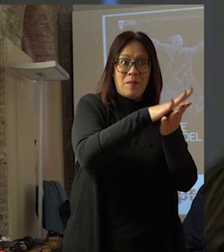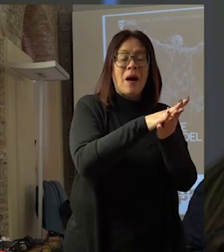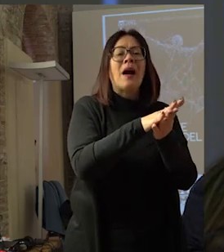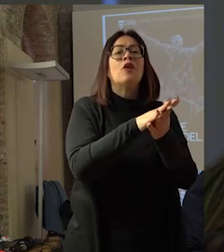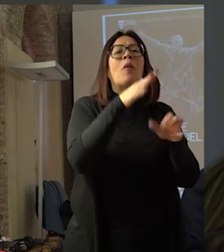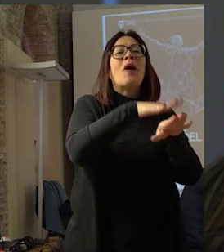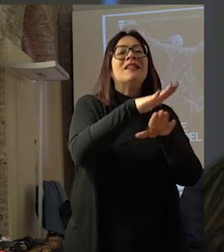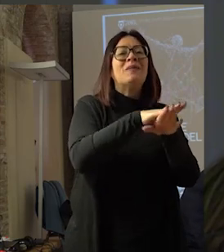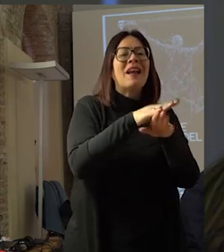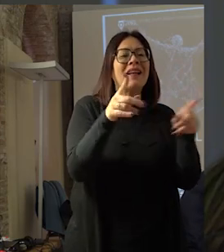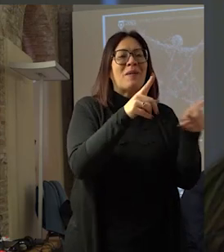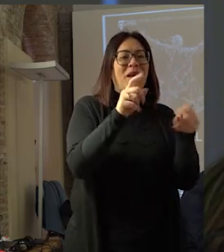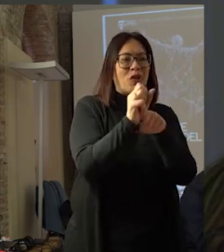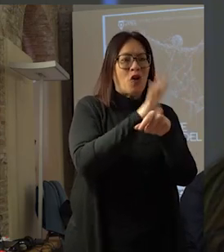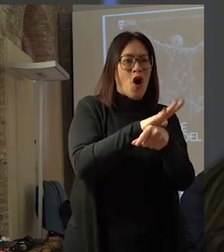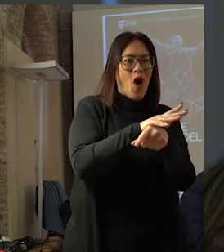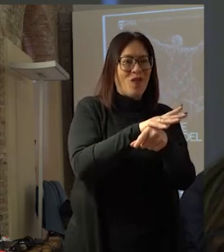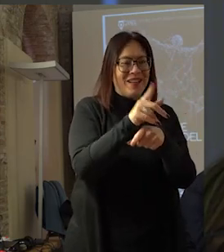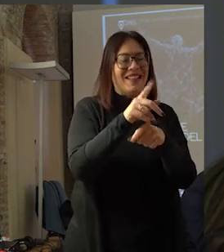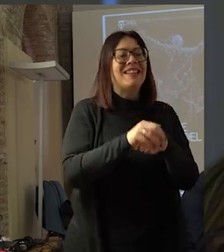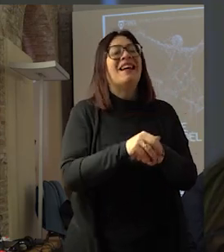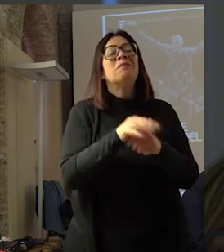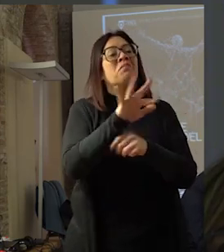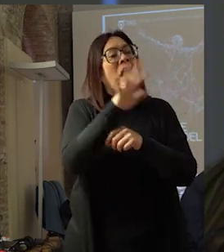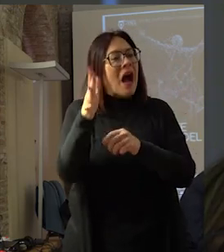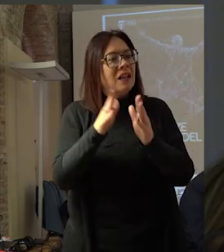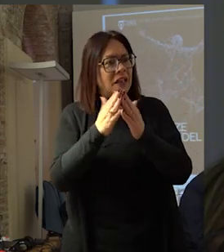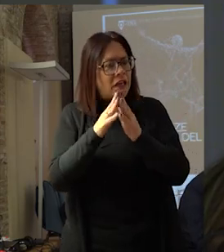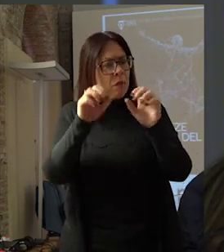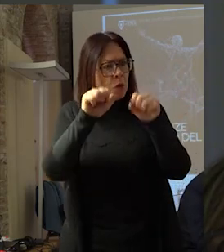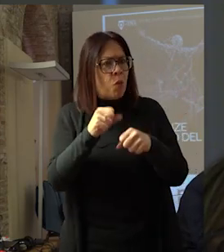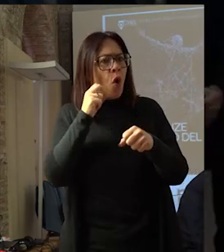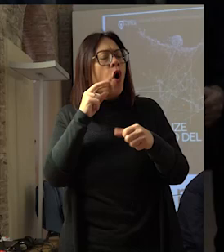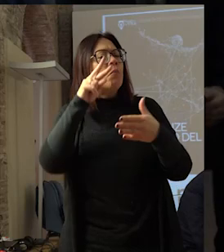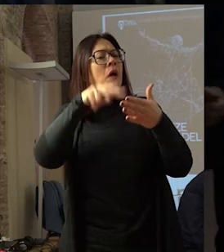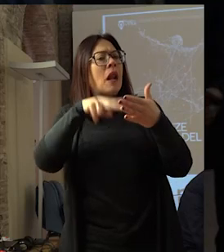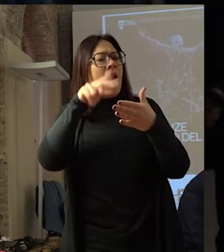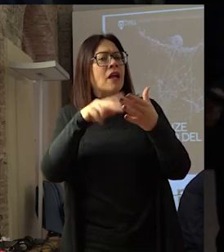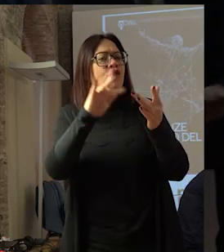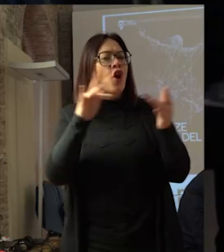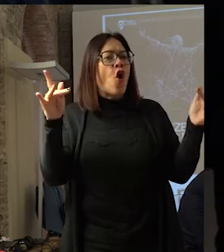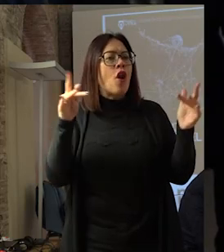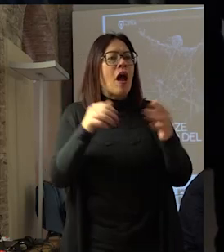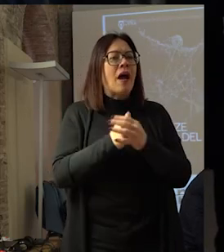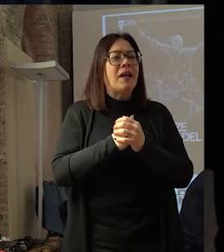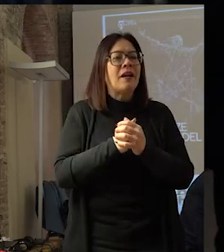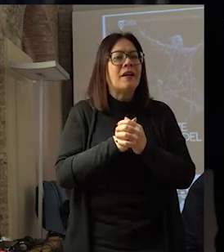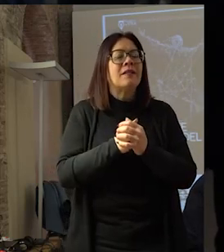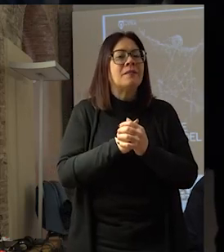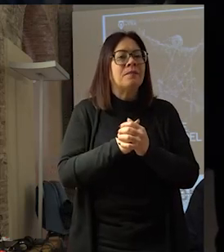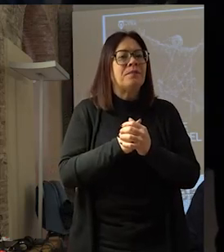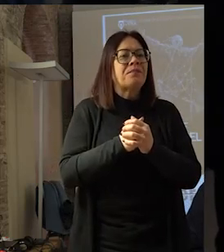Covid, tutti gli altri sono comunque consultabili online. Questo terzo volume